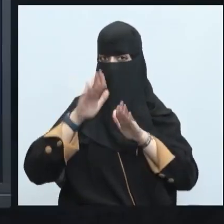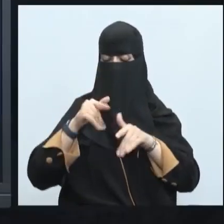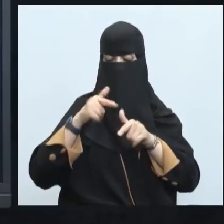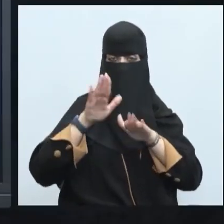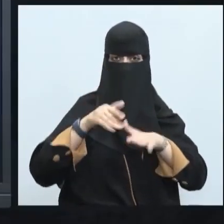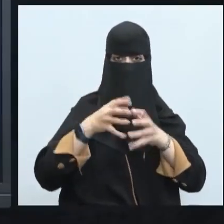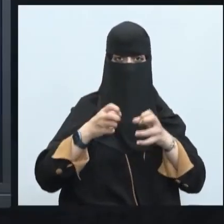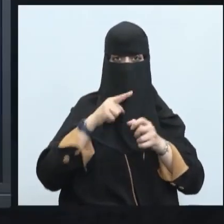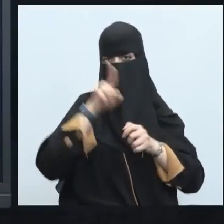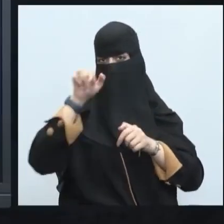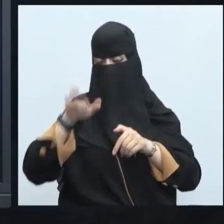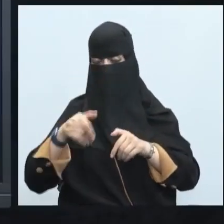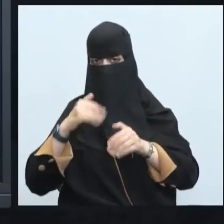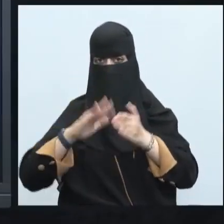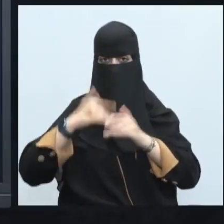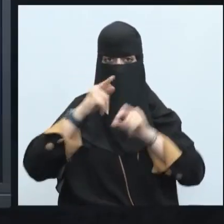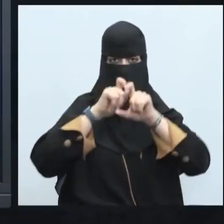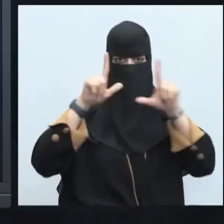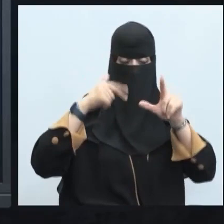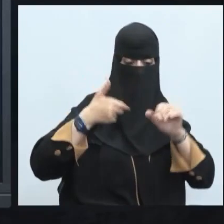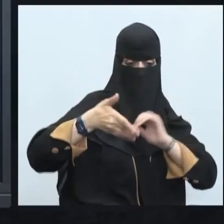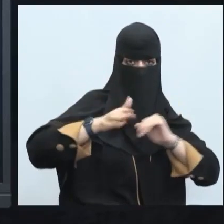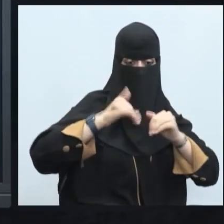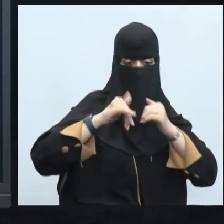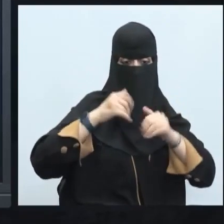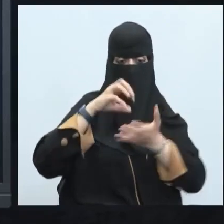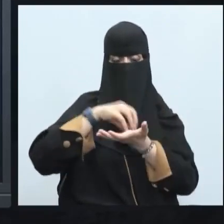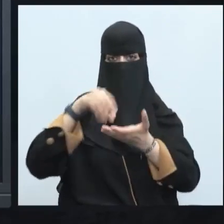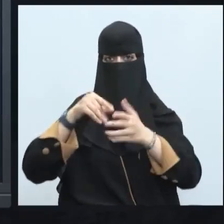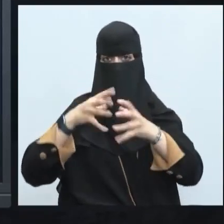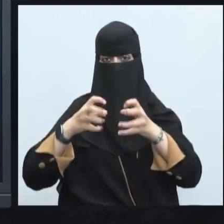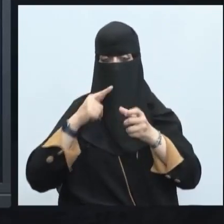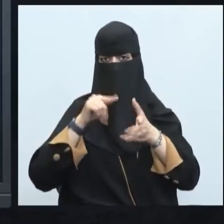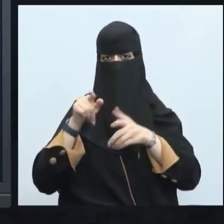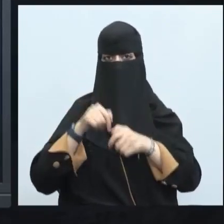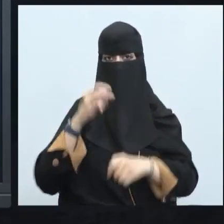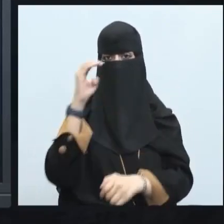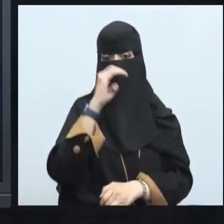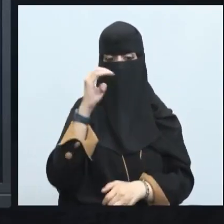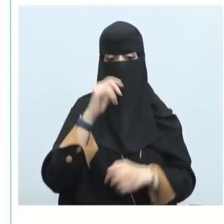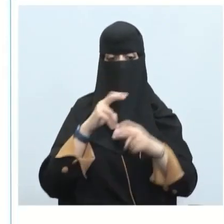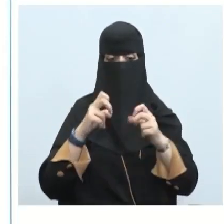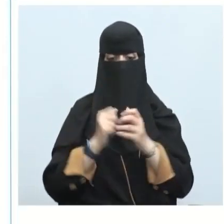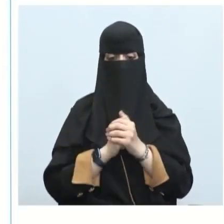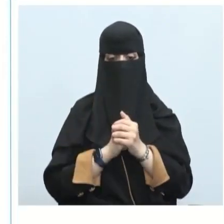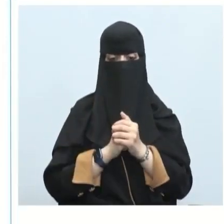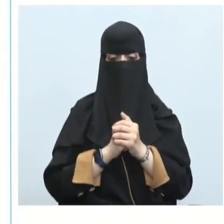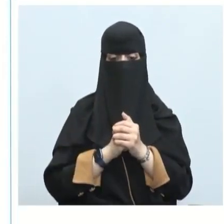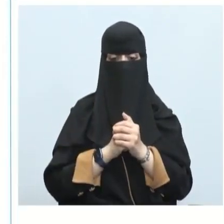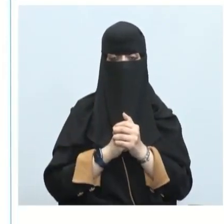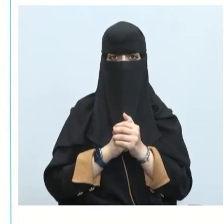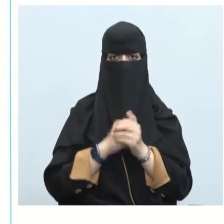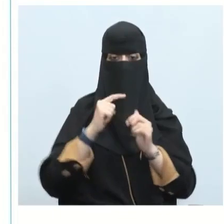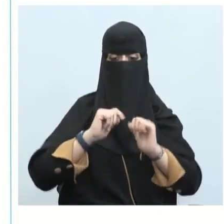تحليلات لعرض حركه المرور على المواقع مثل تحليلات جوجل اذا